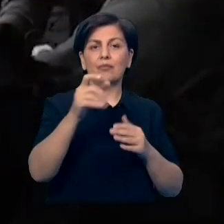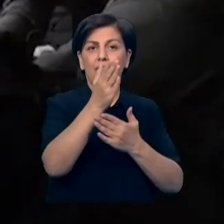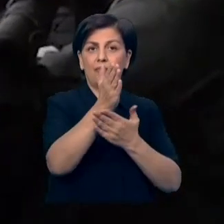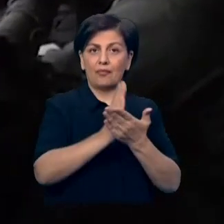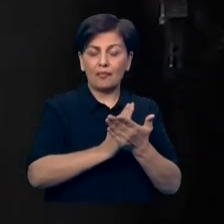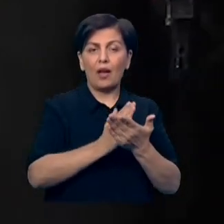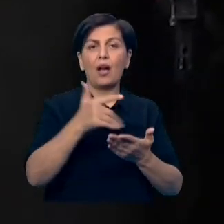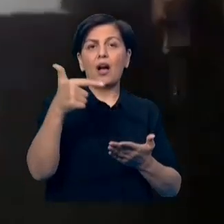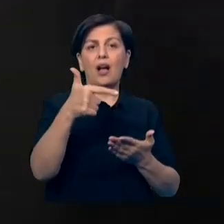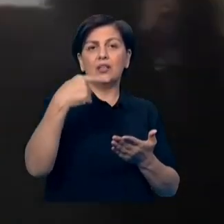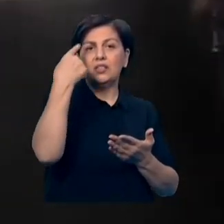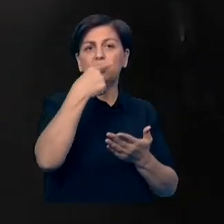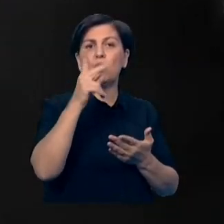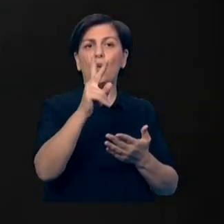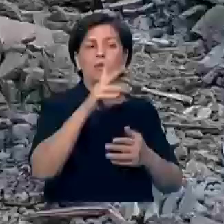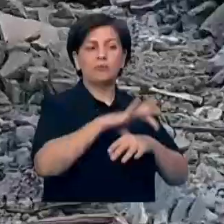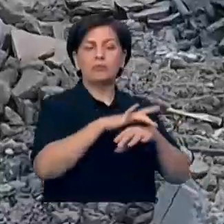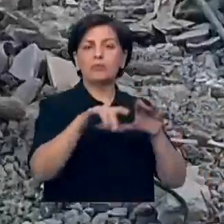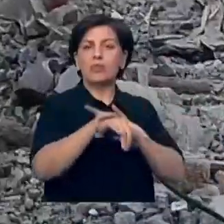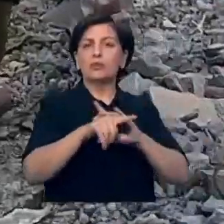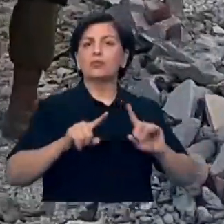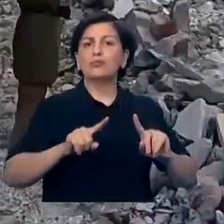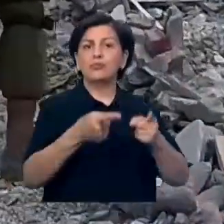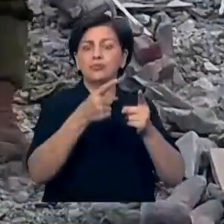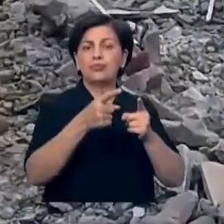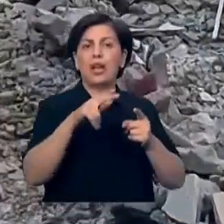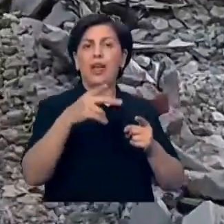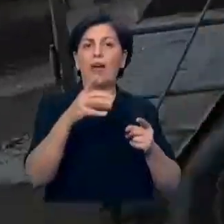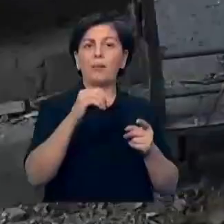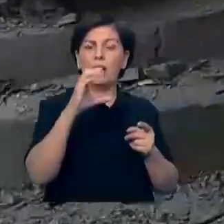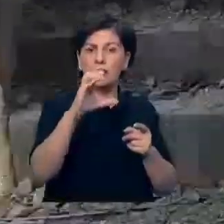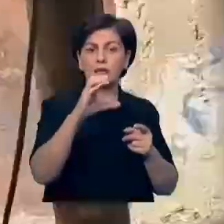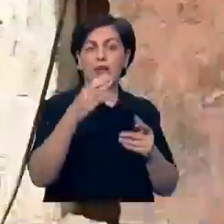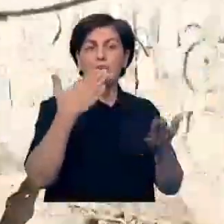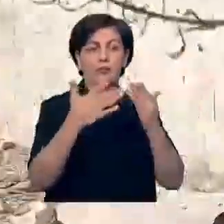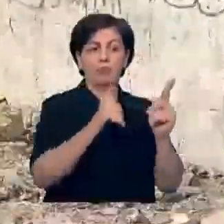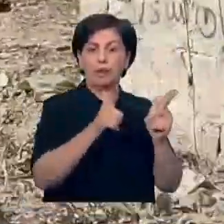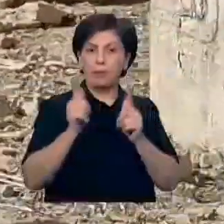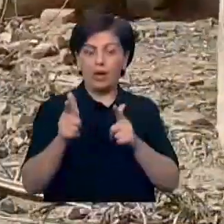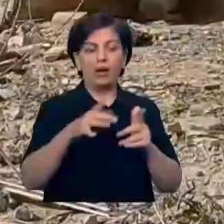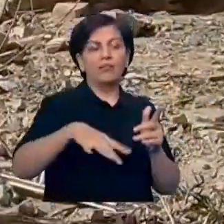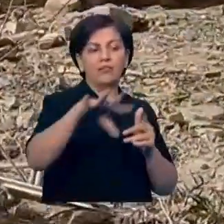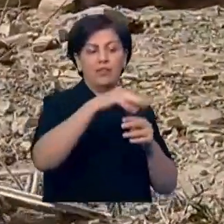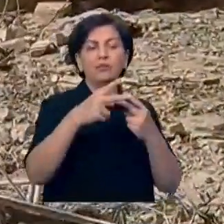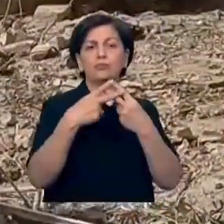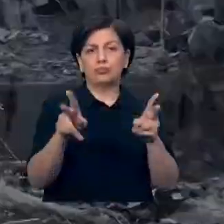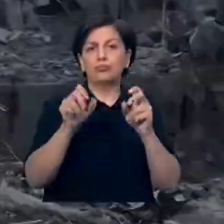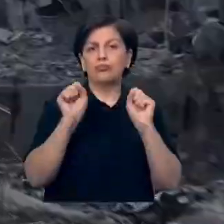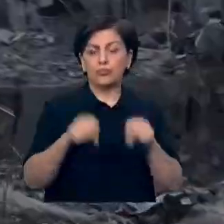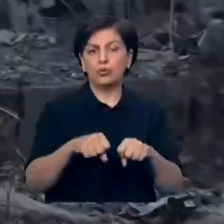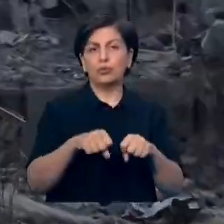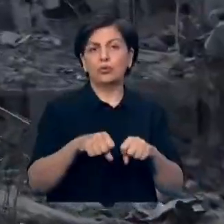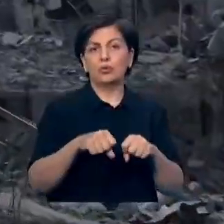mülki şəxslərdir və tərəflər böyük razılığa gələ bilsələr girovlar azad ediləcək. Müzakirə olunan variantlardan birinə görə